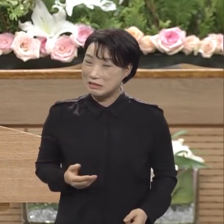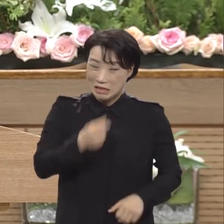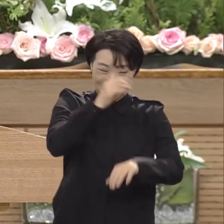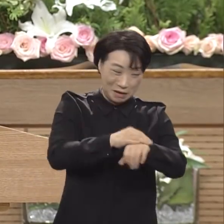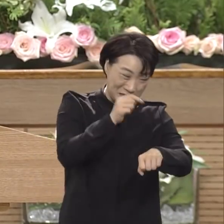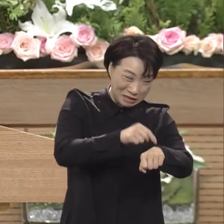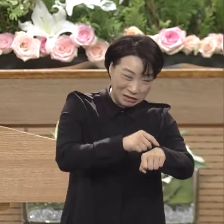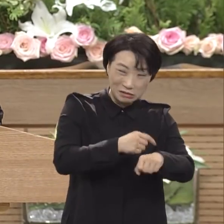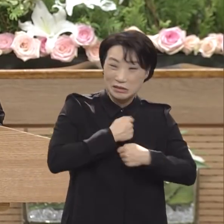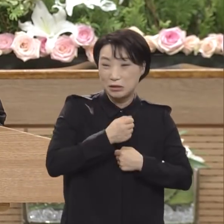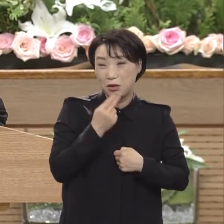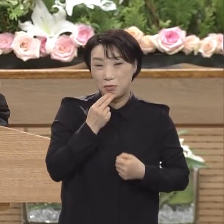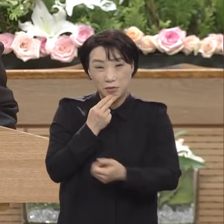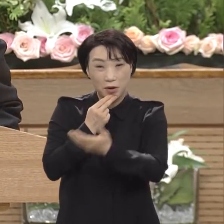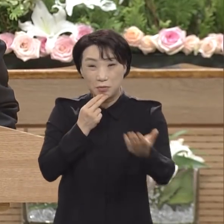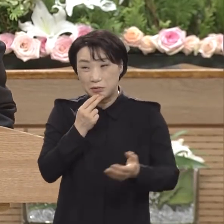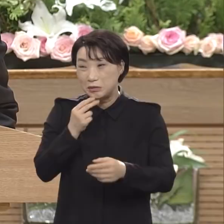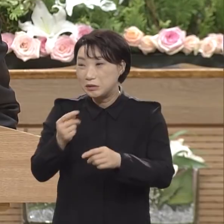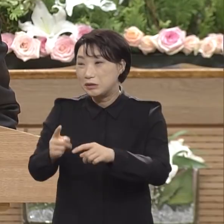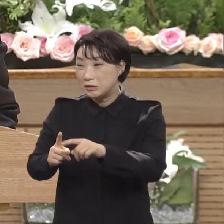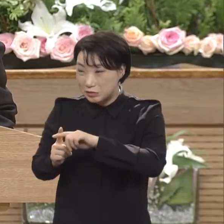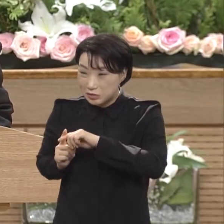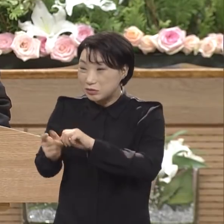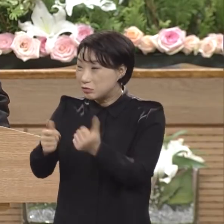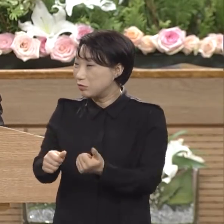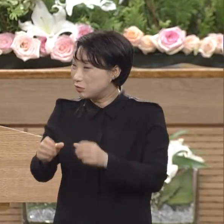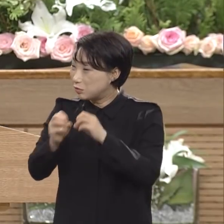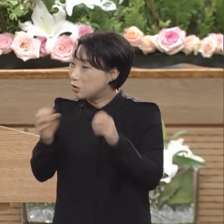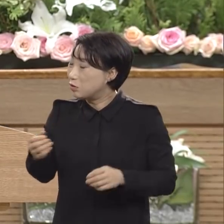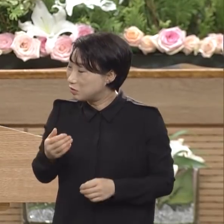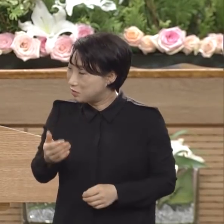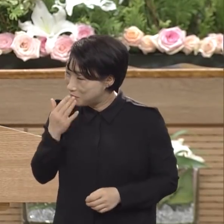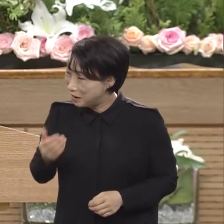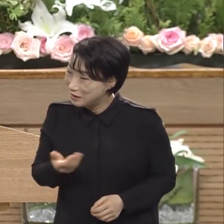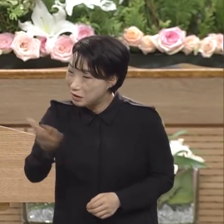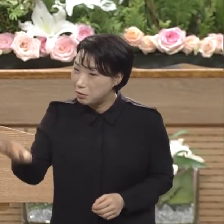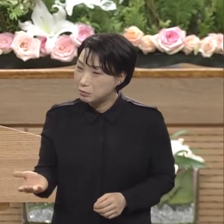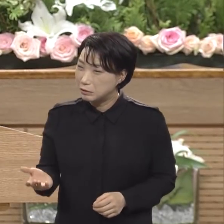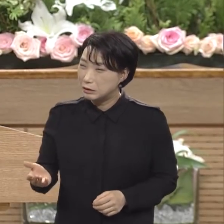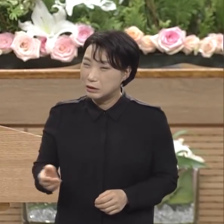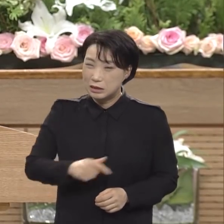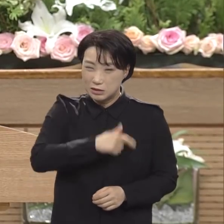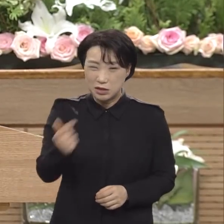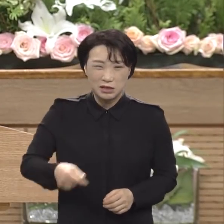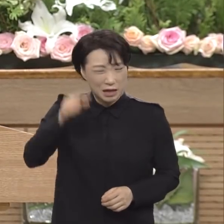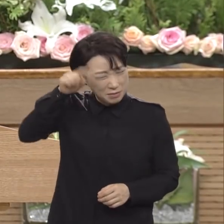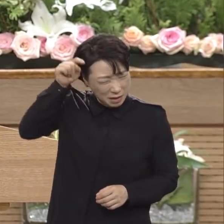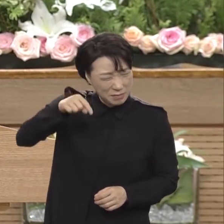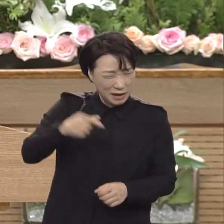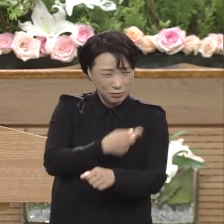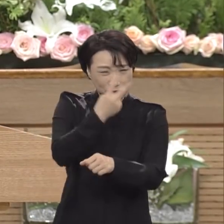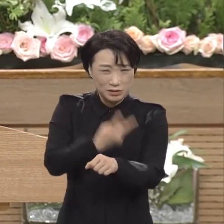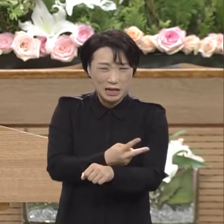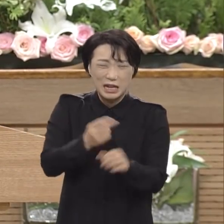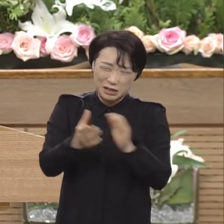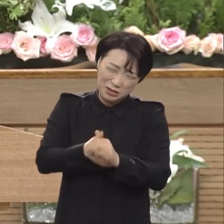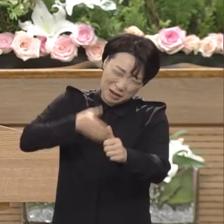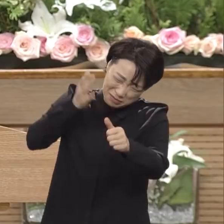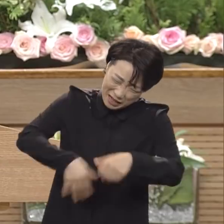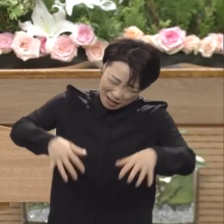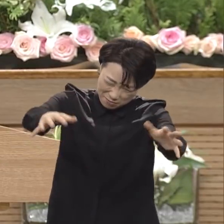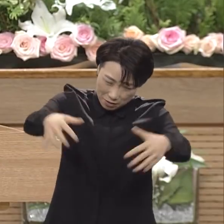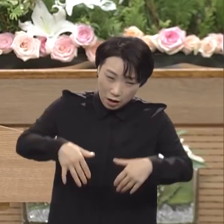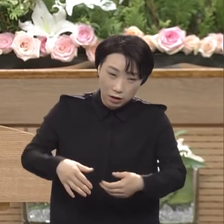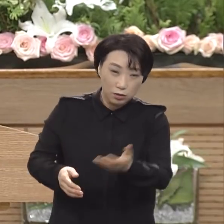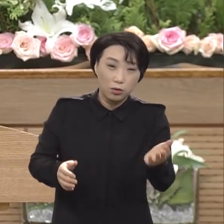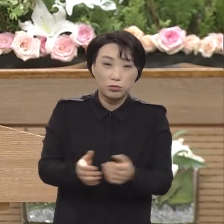시간 하나 못 지키는데 죽기는 뭘 주고, 저녁마다 기도하자고 있어도 시험